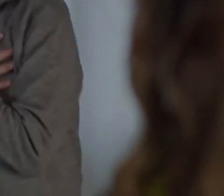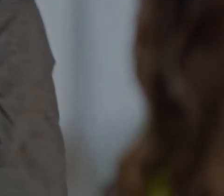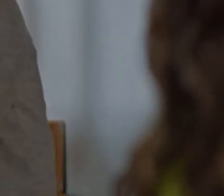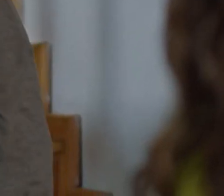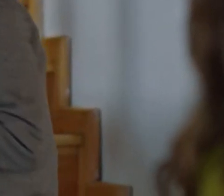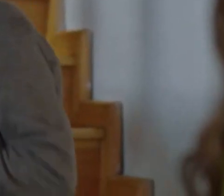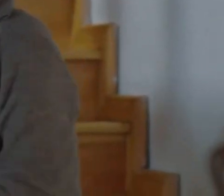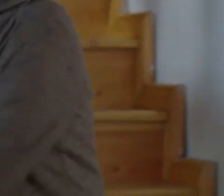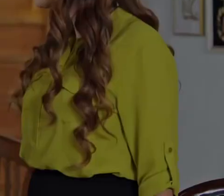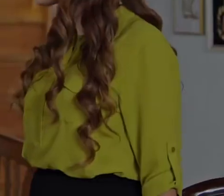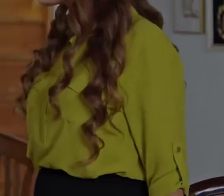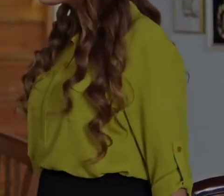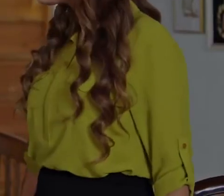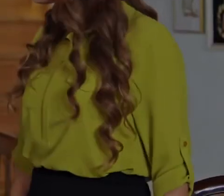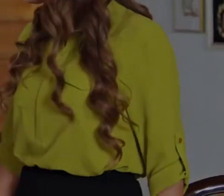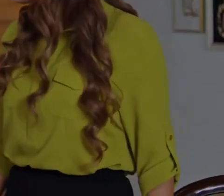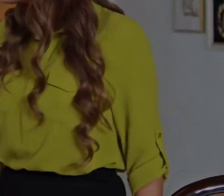ama saklıyor.